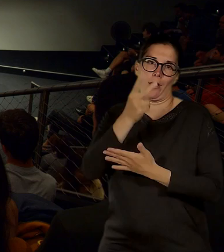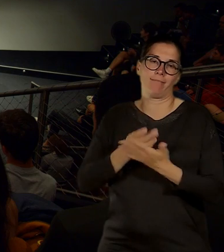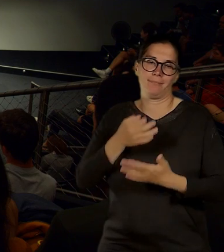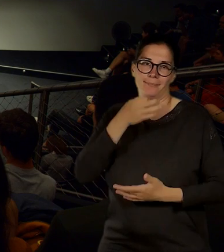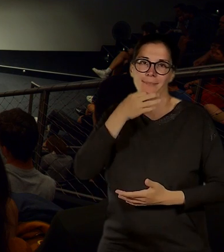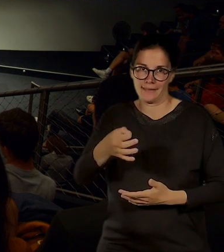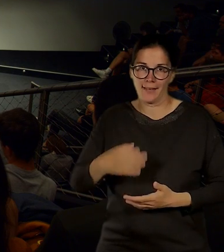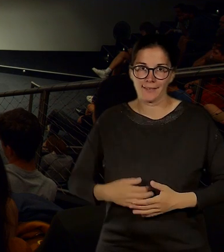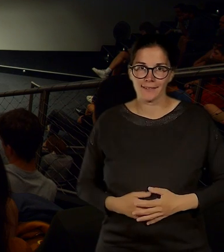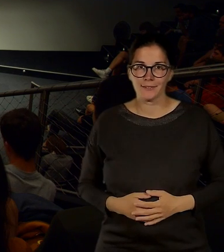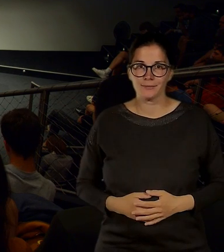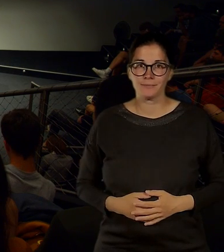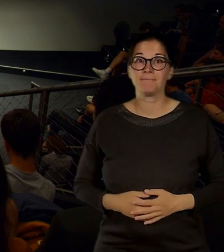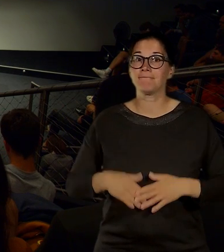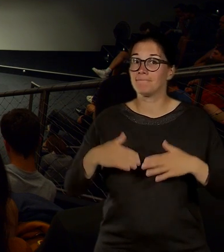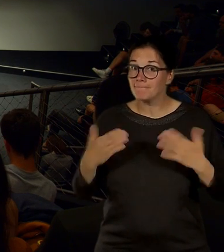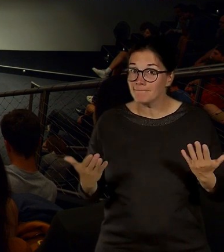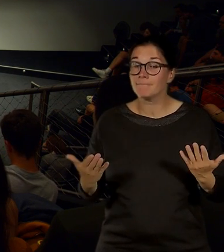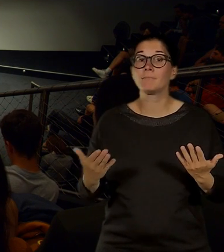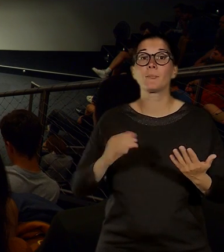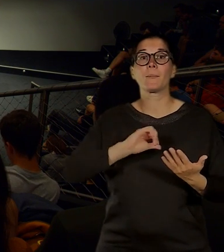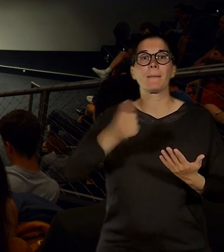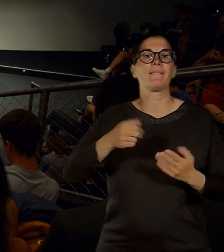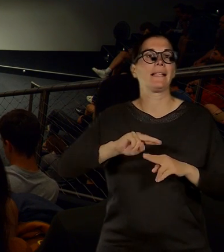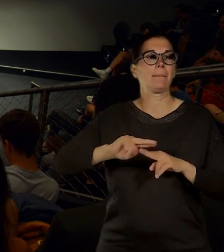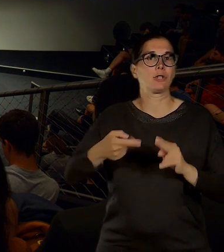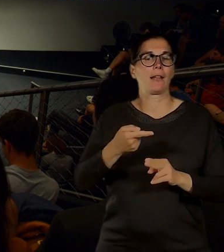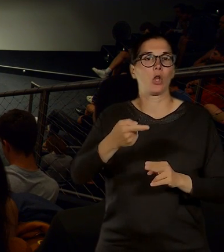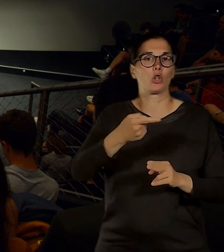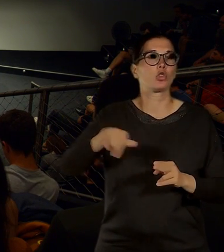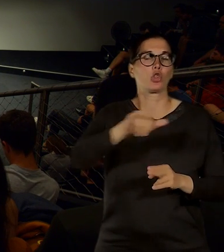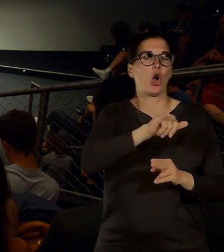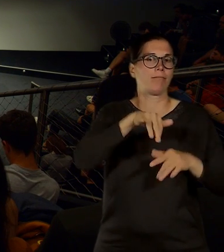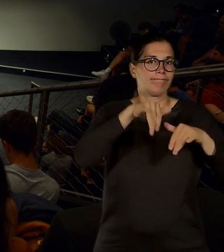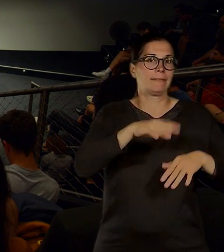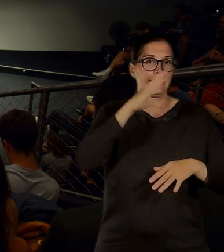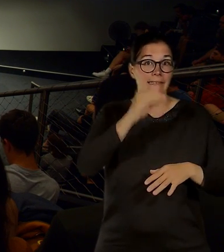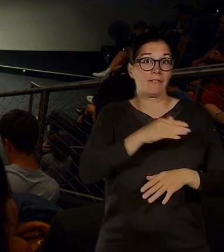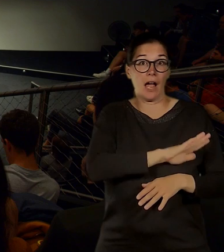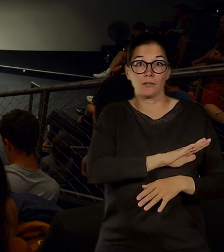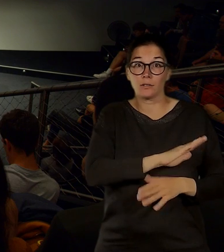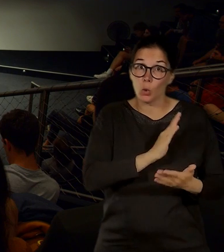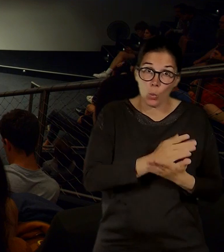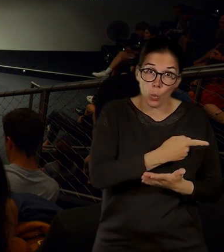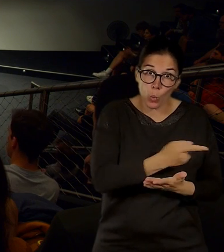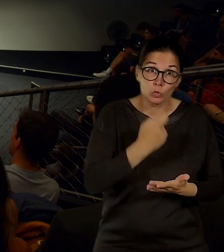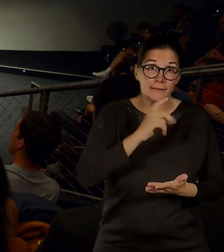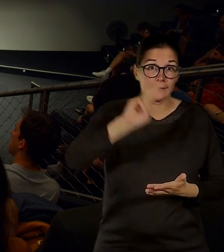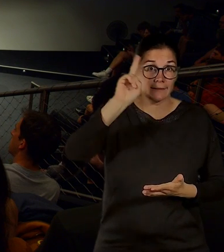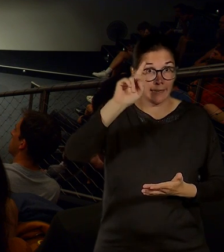dotaz položím. Takže dám přednost nejprve divákům tady v sále a zeptám se, jestli už nějaký